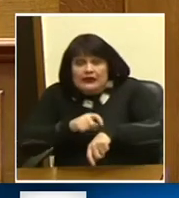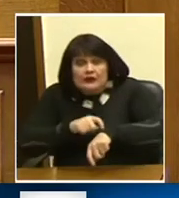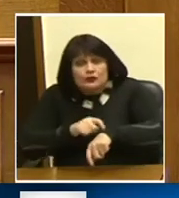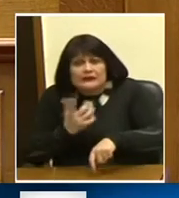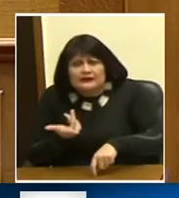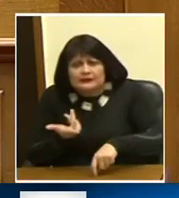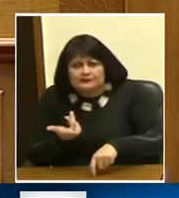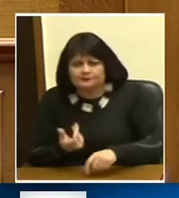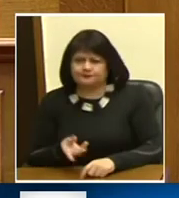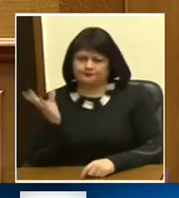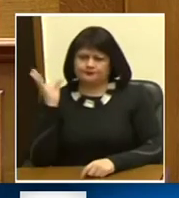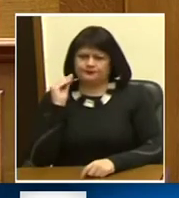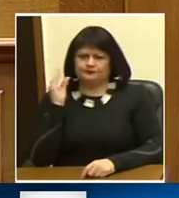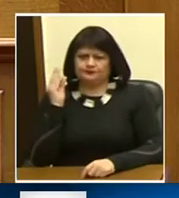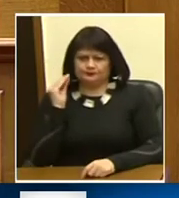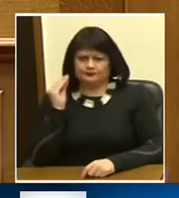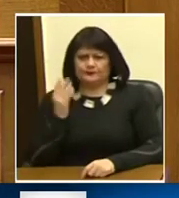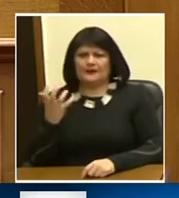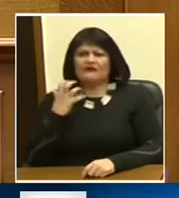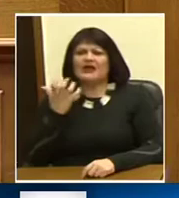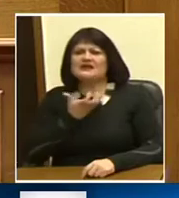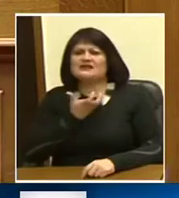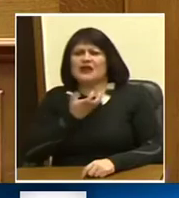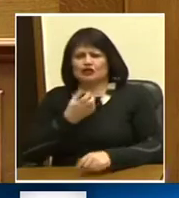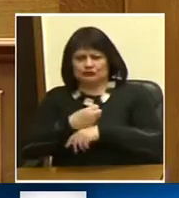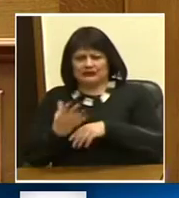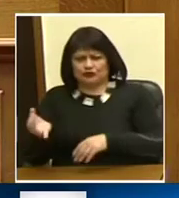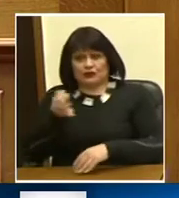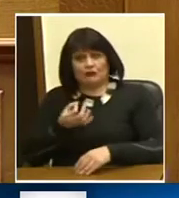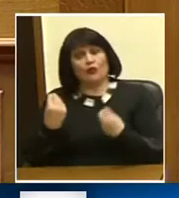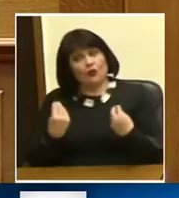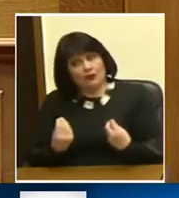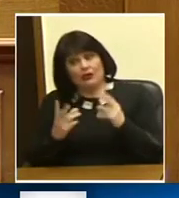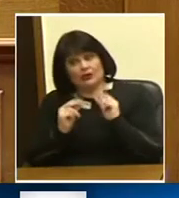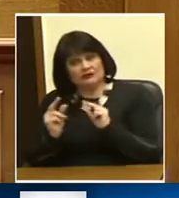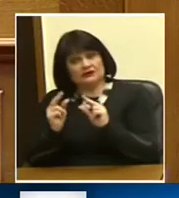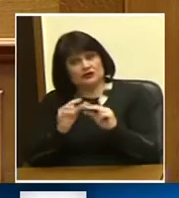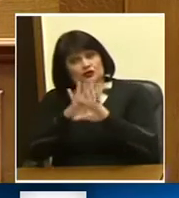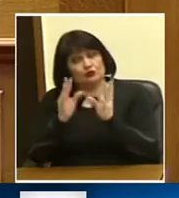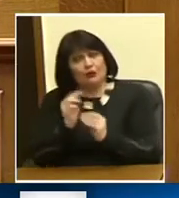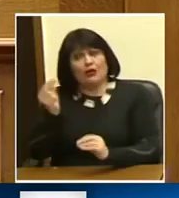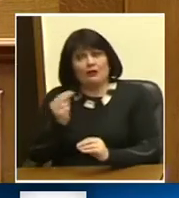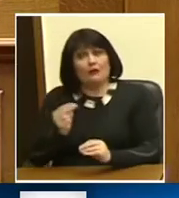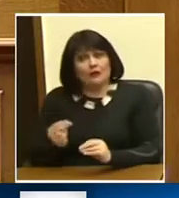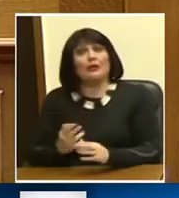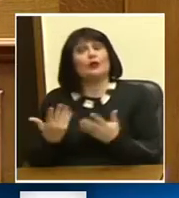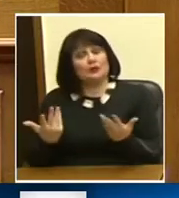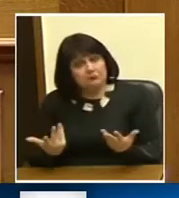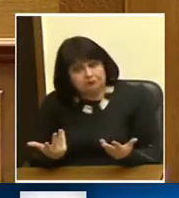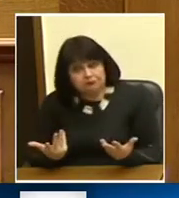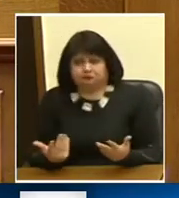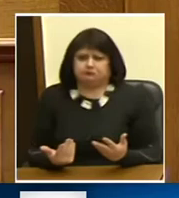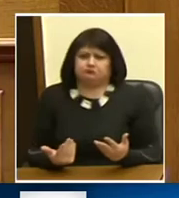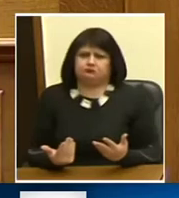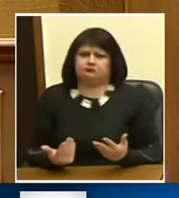Επειδή άκουσα και τον κύριο Βενιζέλο να λέει ότι ωραία θα τα συζητήσουμε όλα, δεν θα υπάρχει όμως